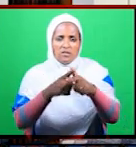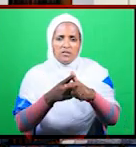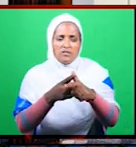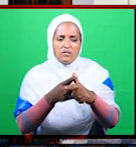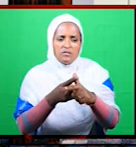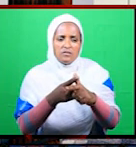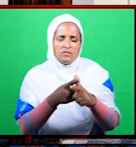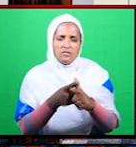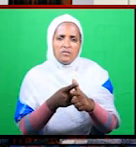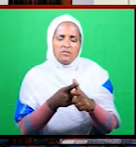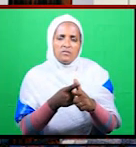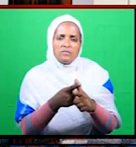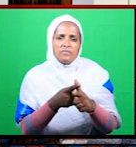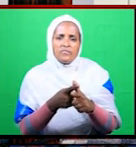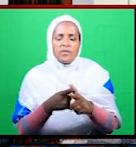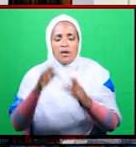እንግዲህ